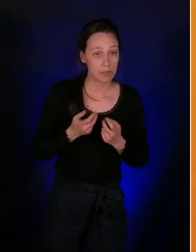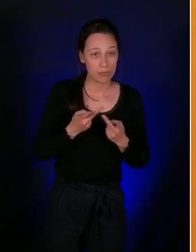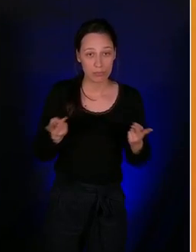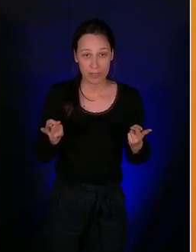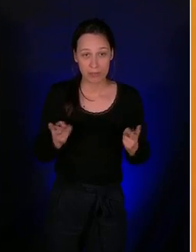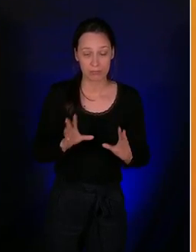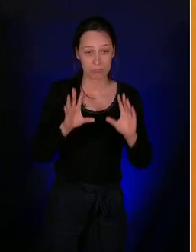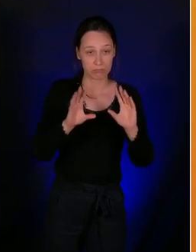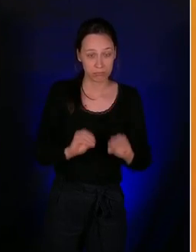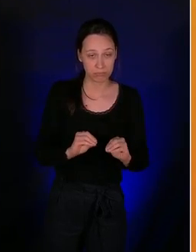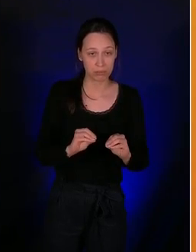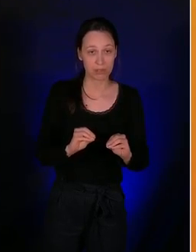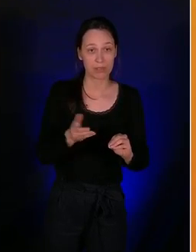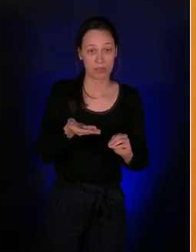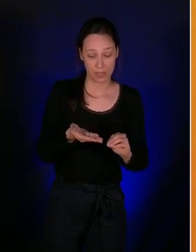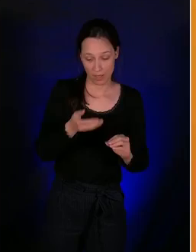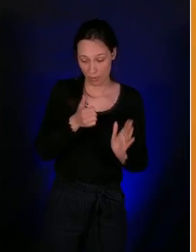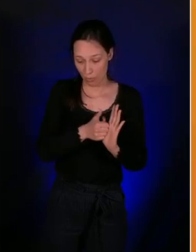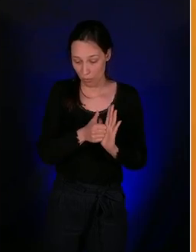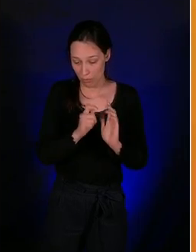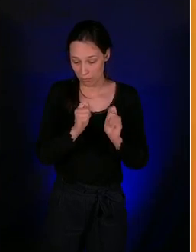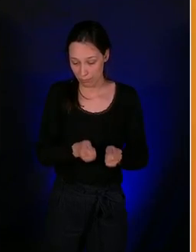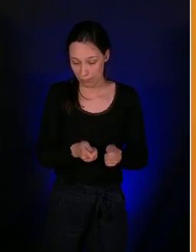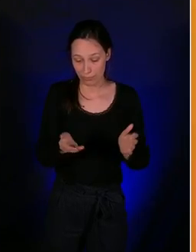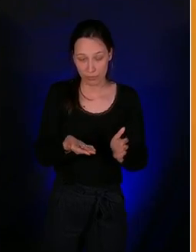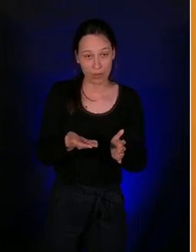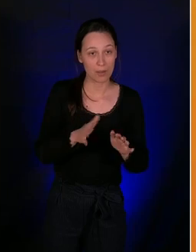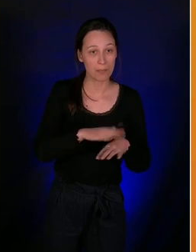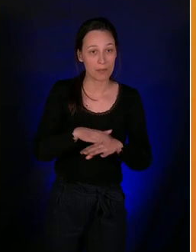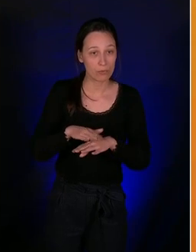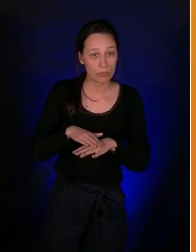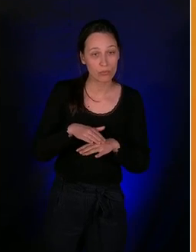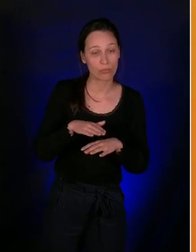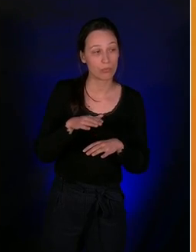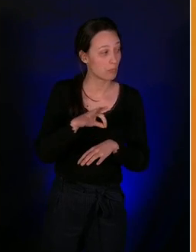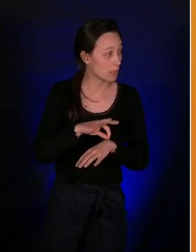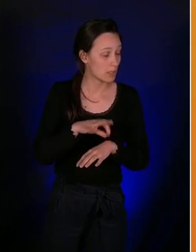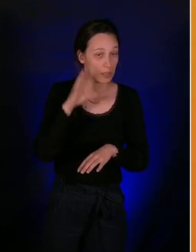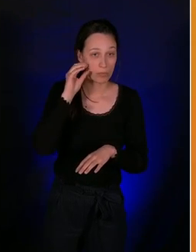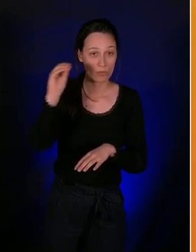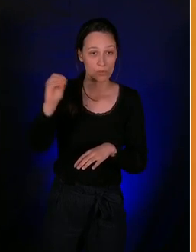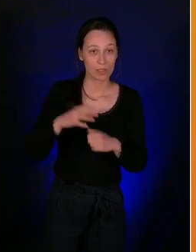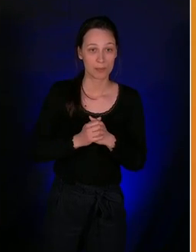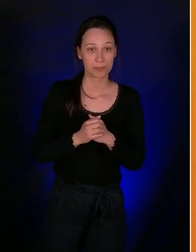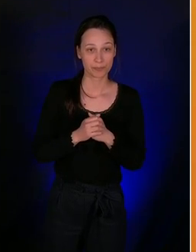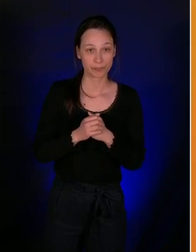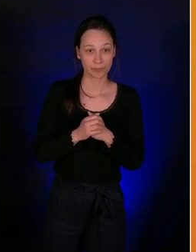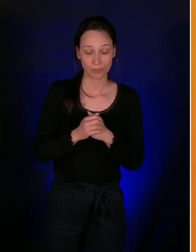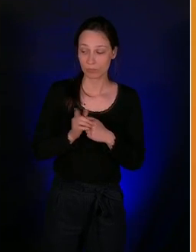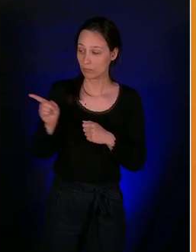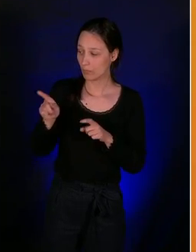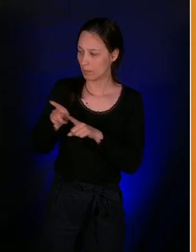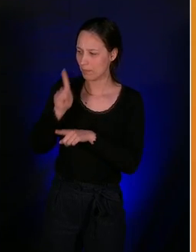service public de santé et de prévention des maladies professionnelles. Cette même camarade a